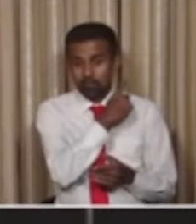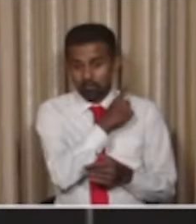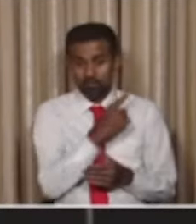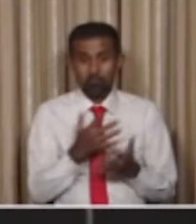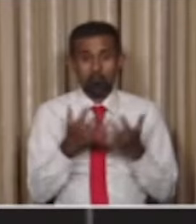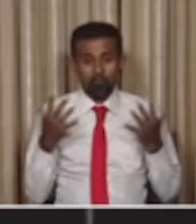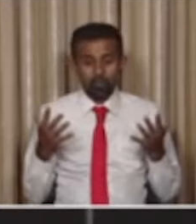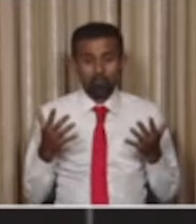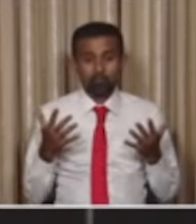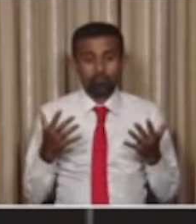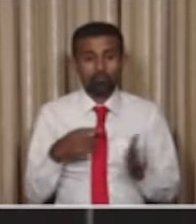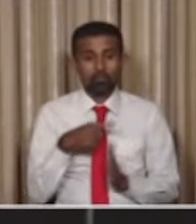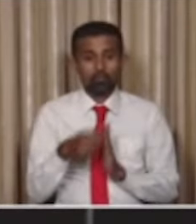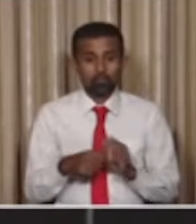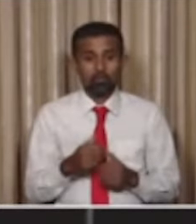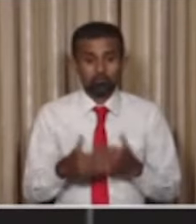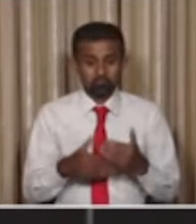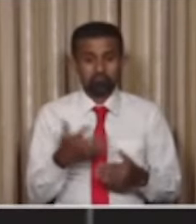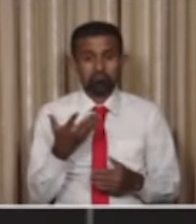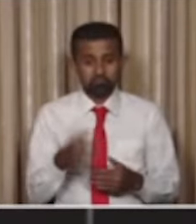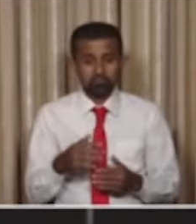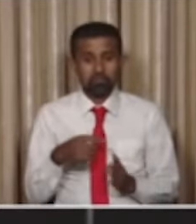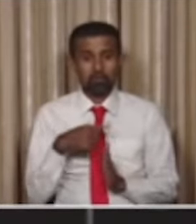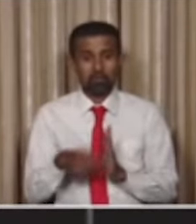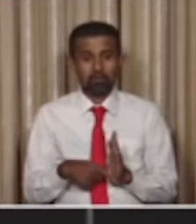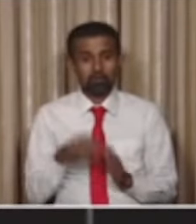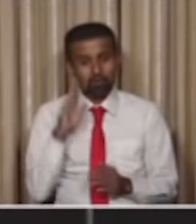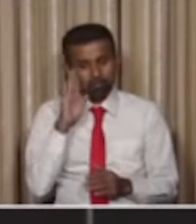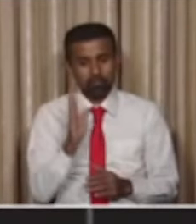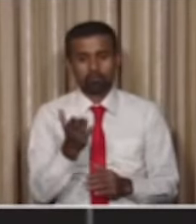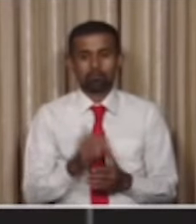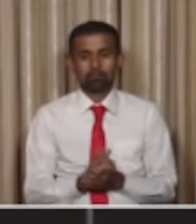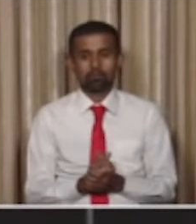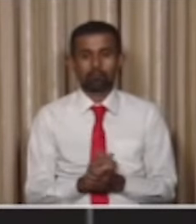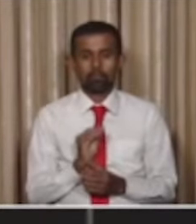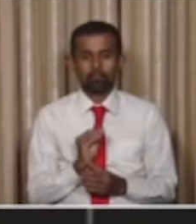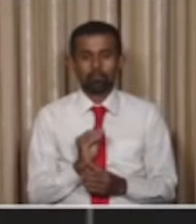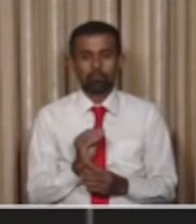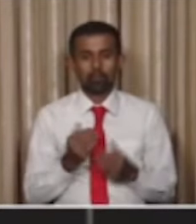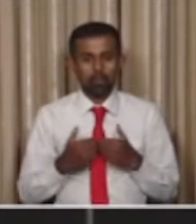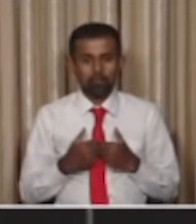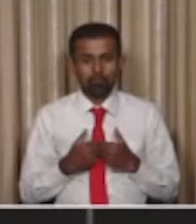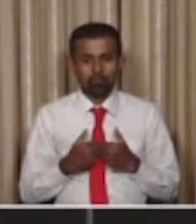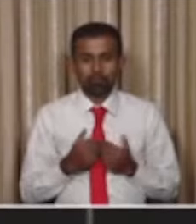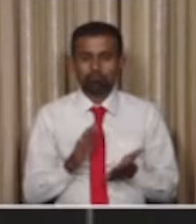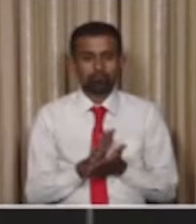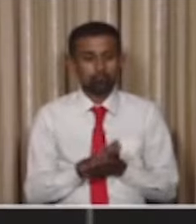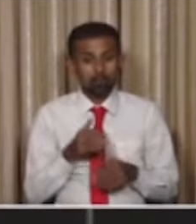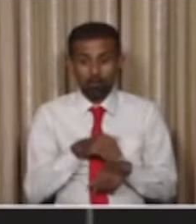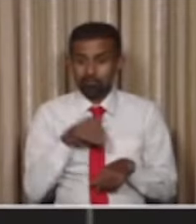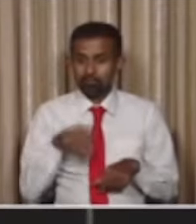විශාල ලෙස මේ රටේ ක්‍රියාත්මක වුණා ඒක තමයි මේ රටේ තිබුණු ස්වභාවය නමුත් අපි ඉතාම සන්තෝසයි අද